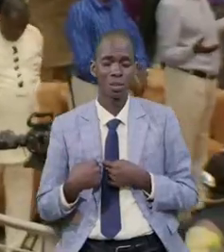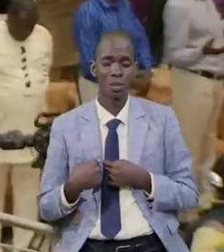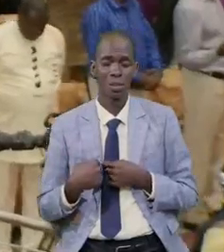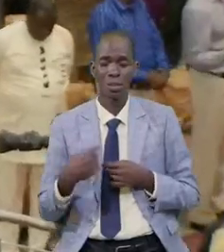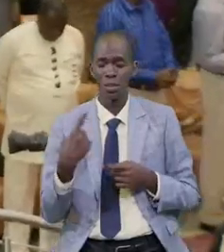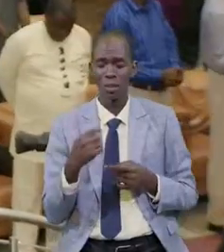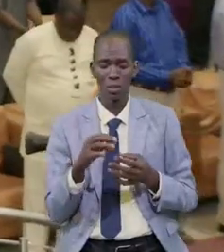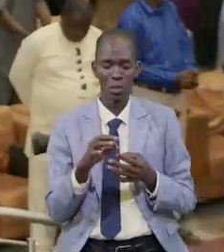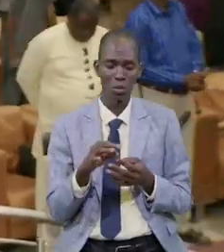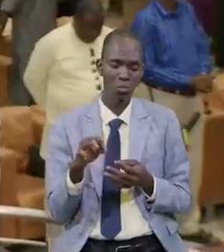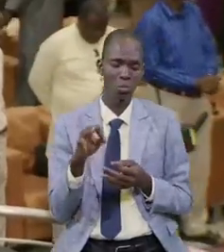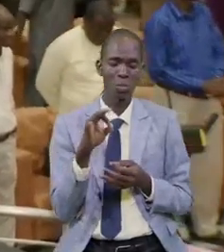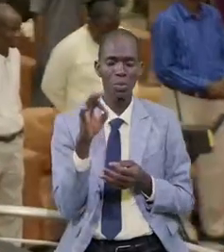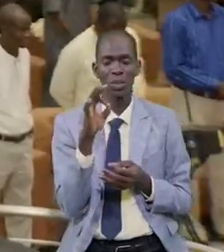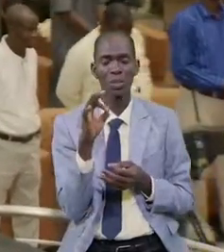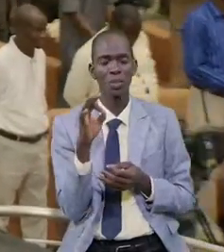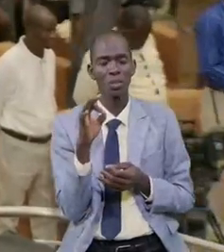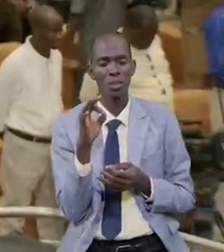de votre esprit,